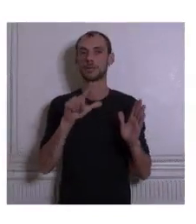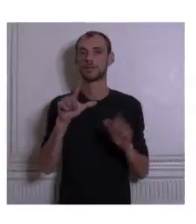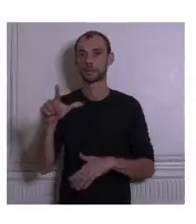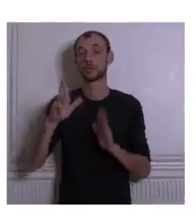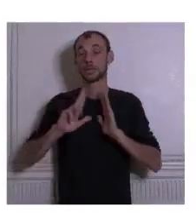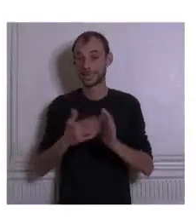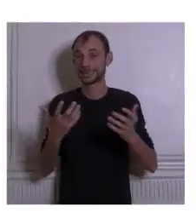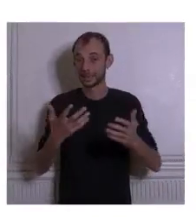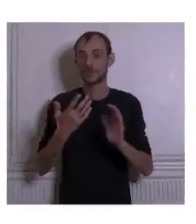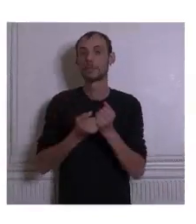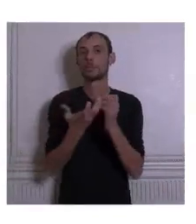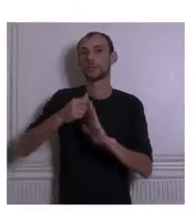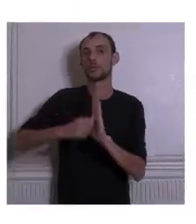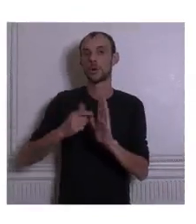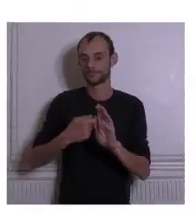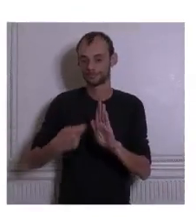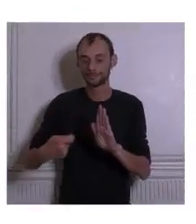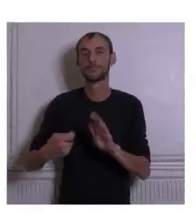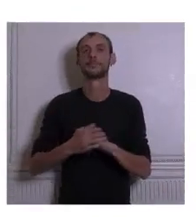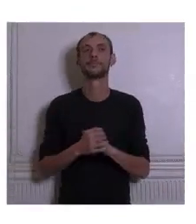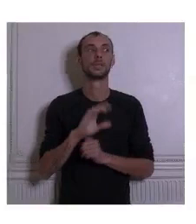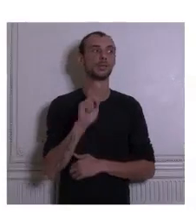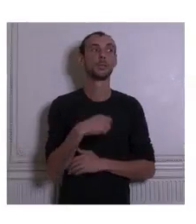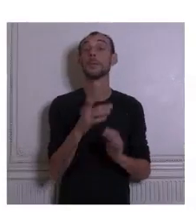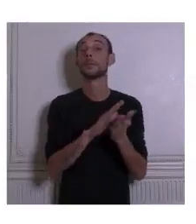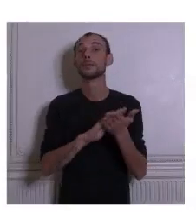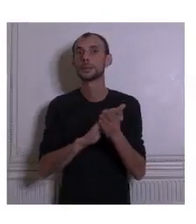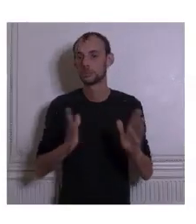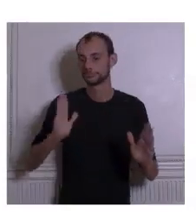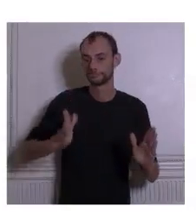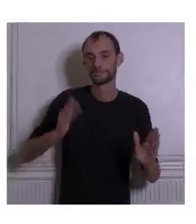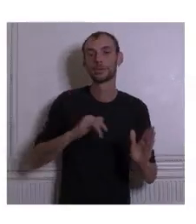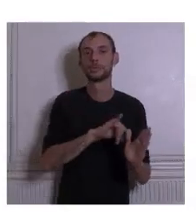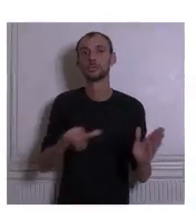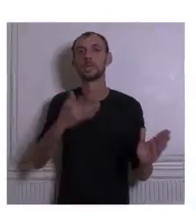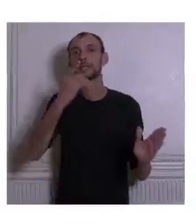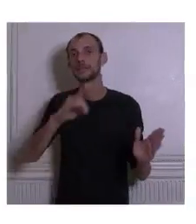puissance juridique. Donc, et donc, de toucher un dernier loyer